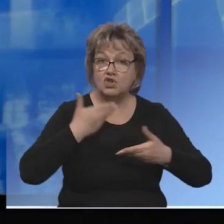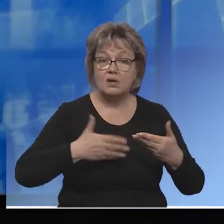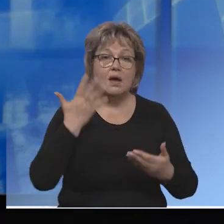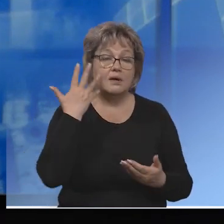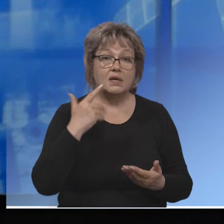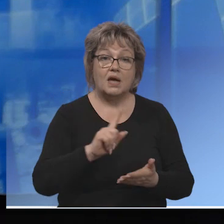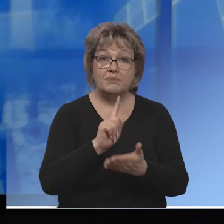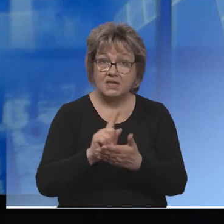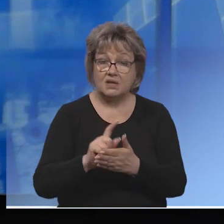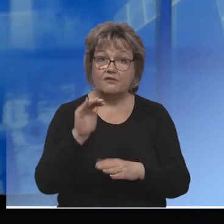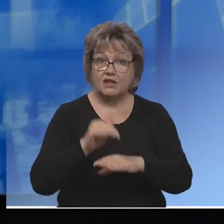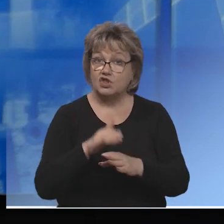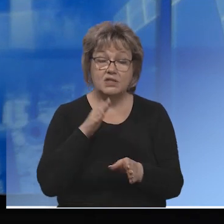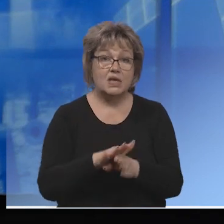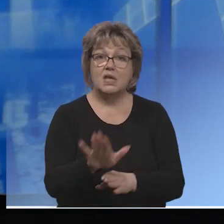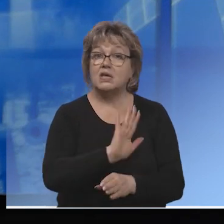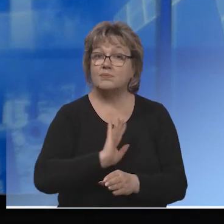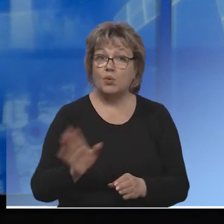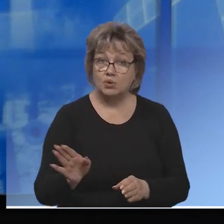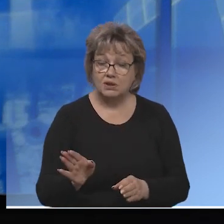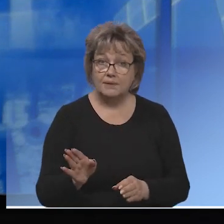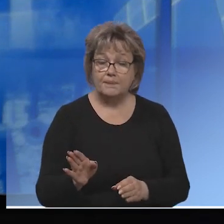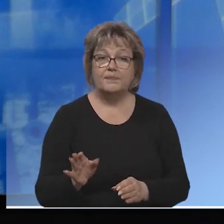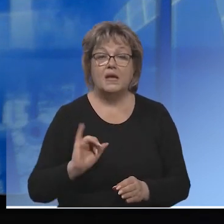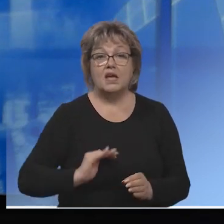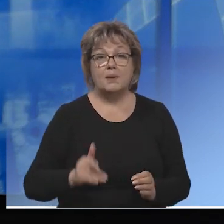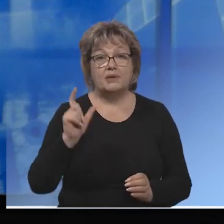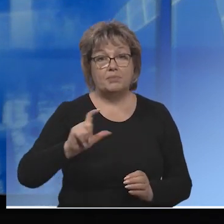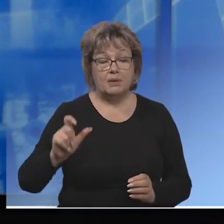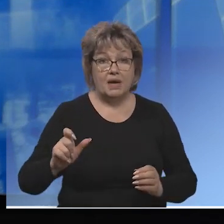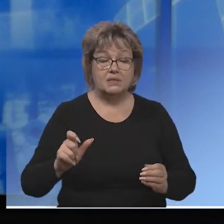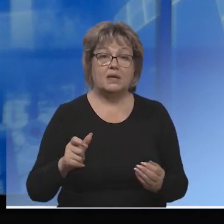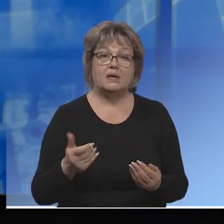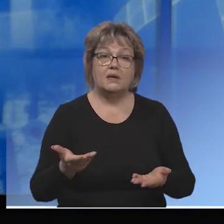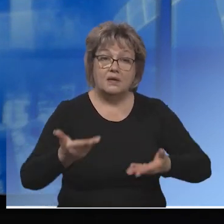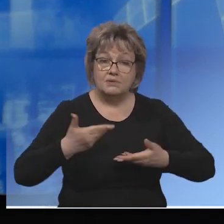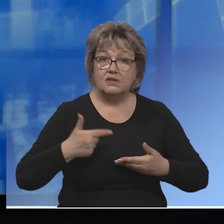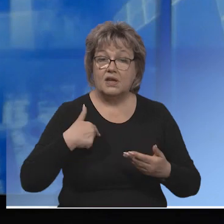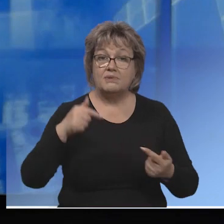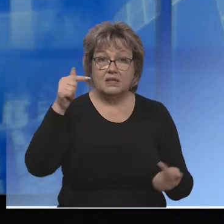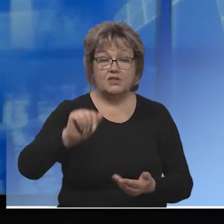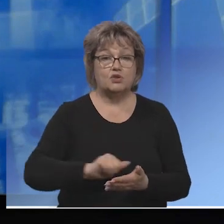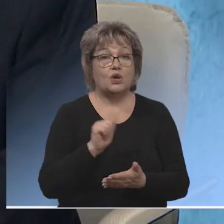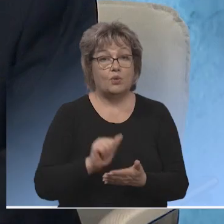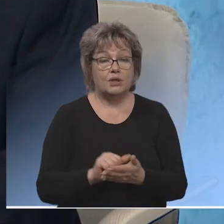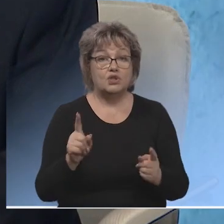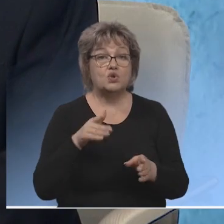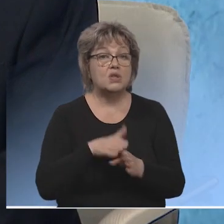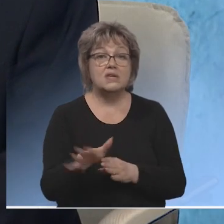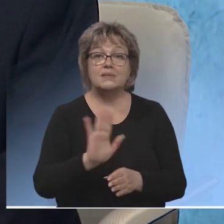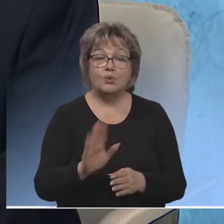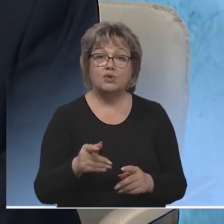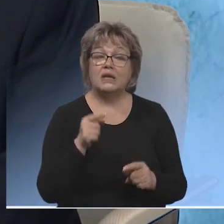когда обязательства уже фактически не исполнены, и предприниматели представляют нам соответствующие документы о том, что